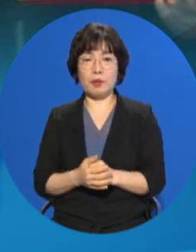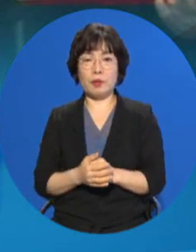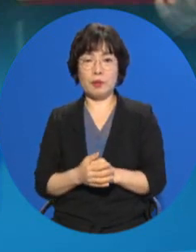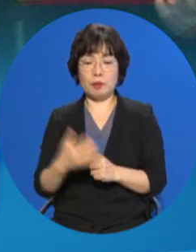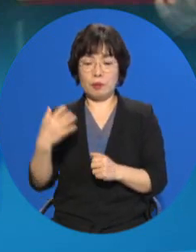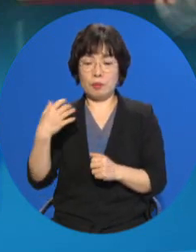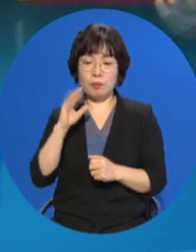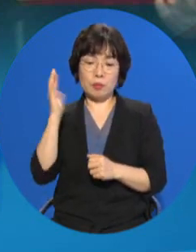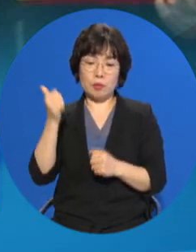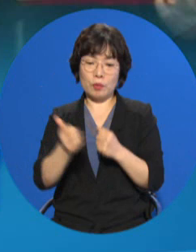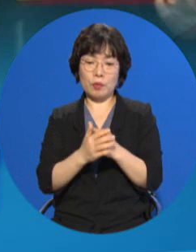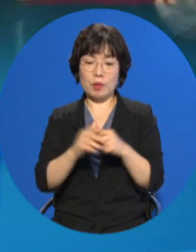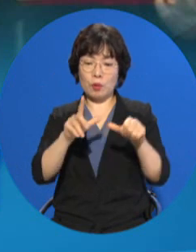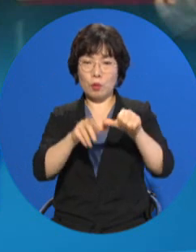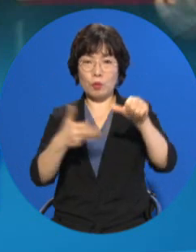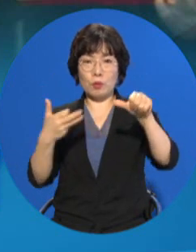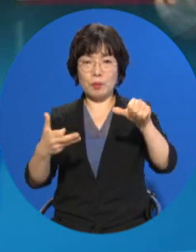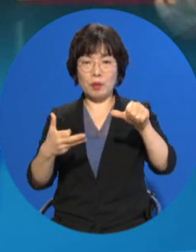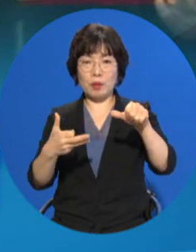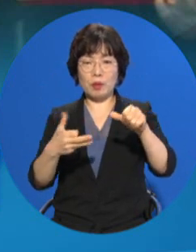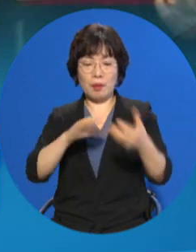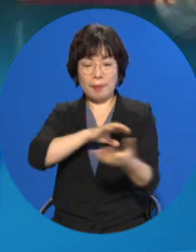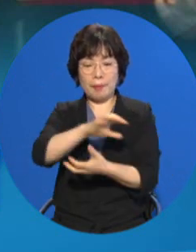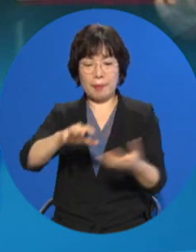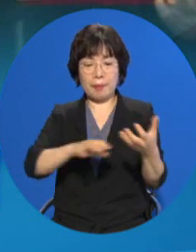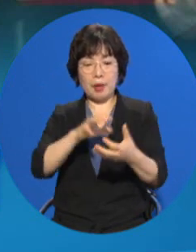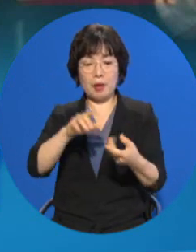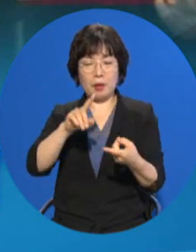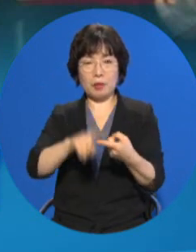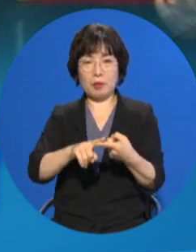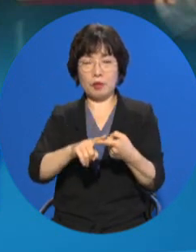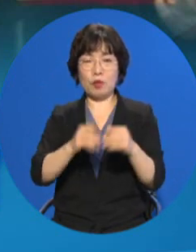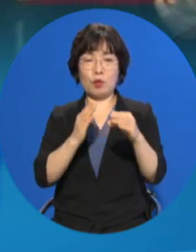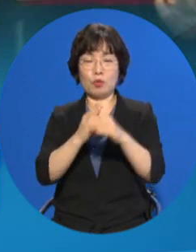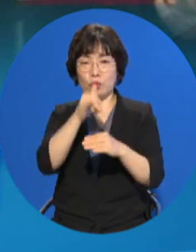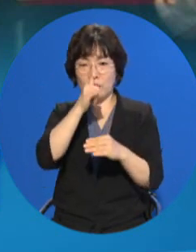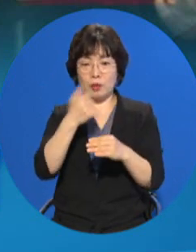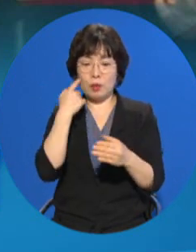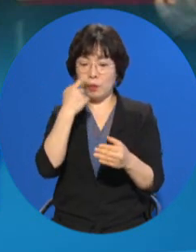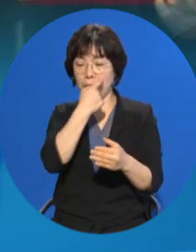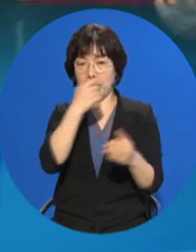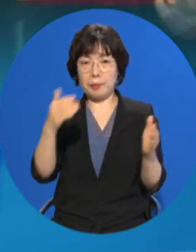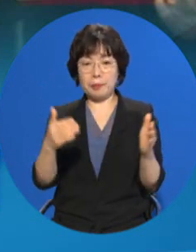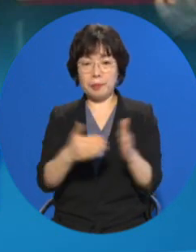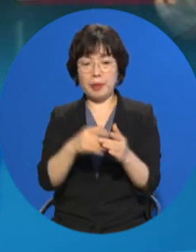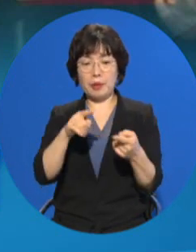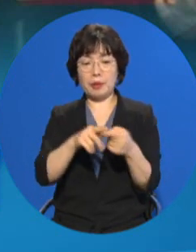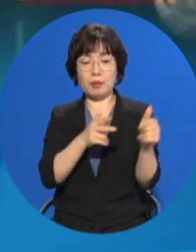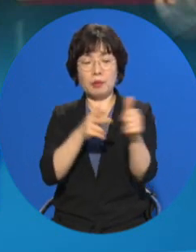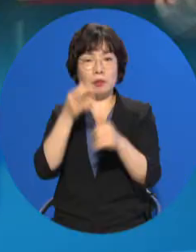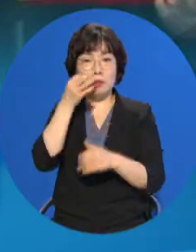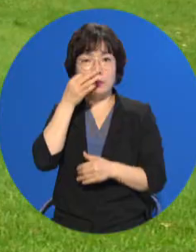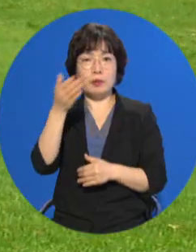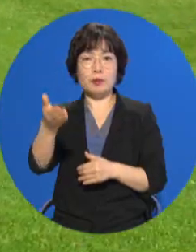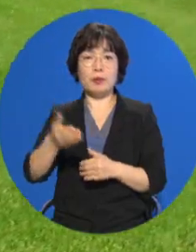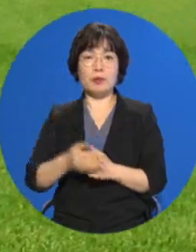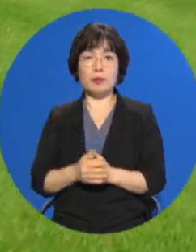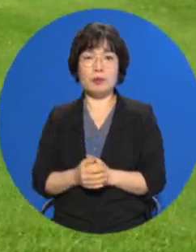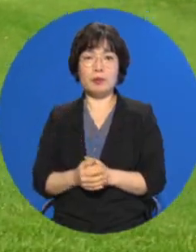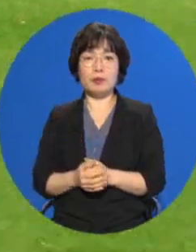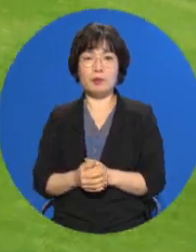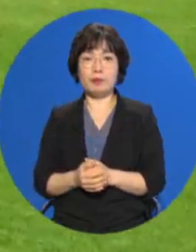당시에 5.18을 왜곡하려는 시도에 정점에 있었다는 문건이 공개됐습니다. 우정훈 기자가 보도합니다.